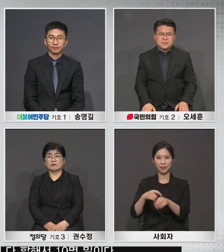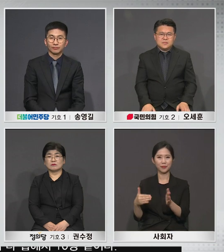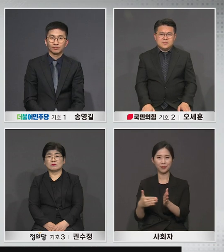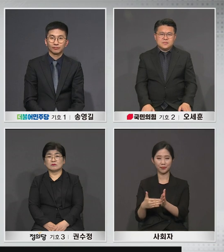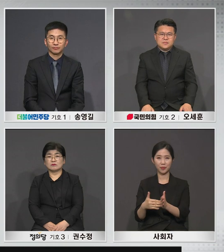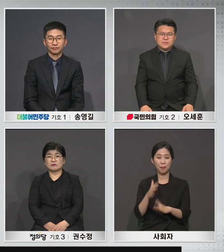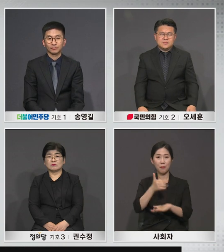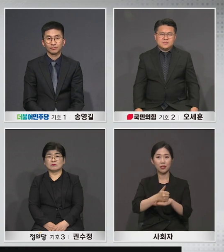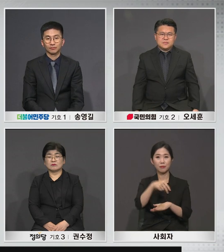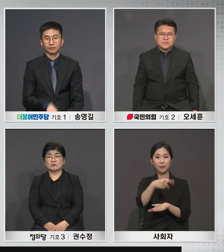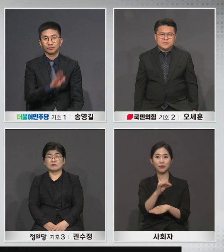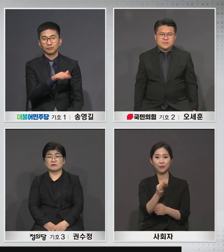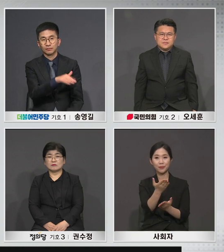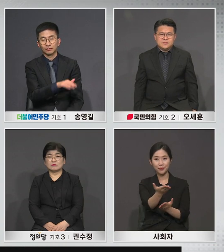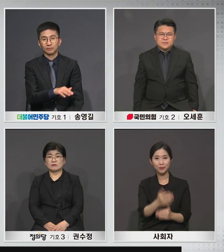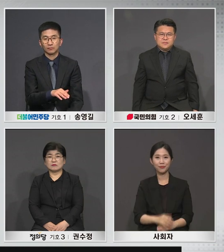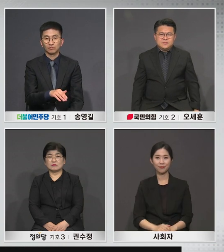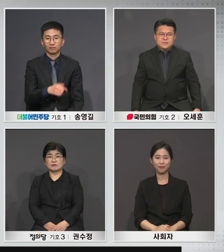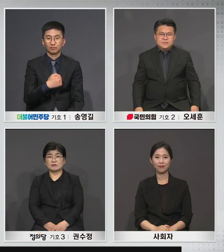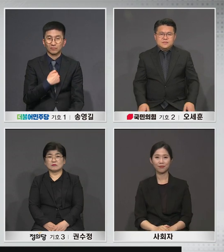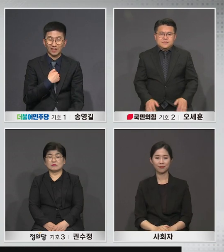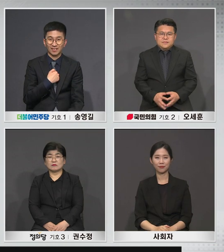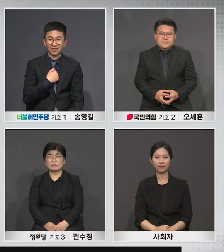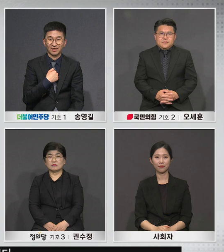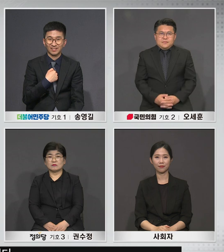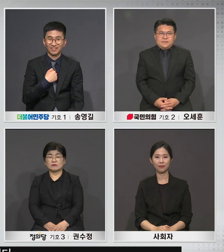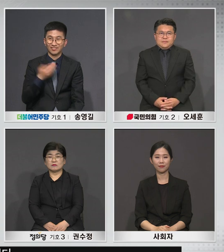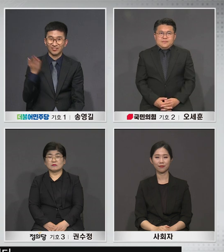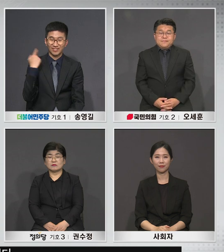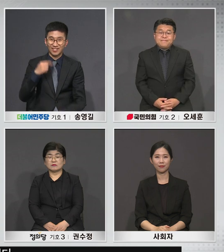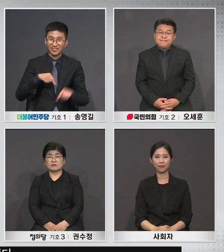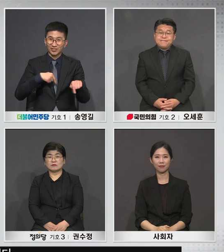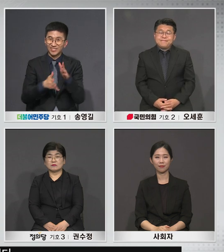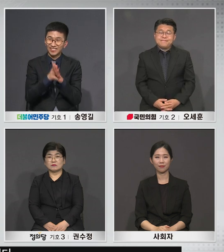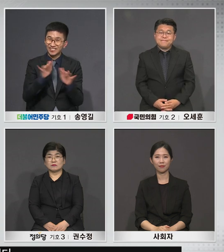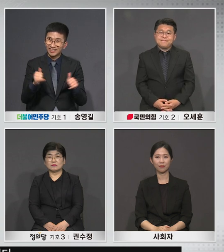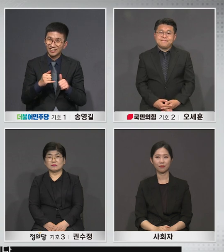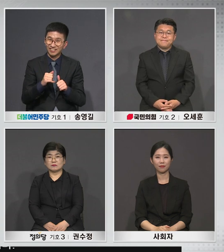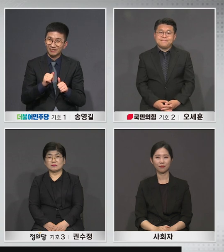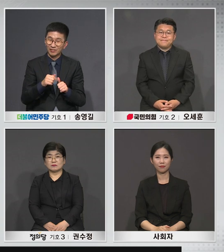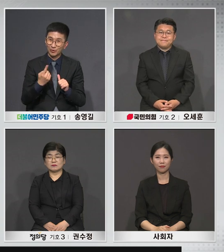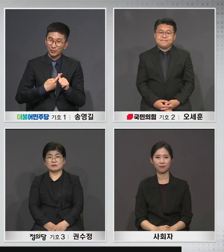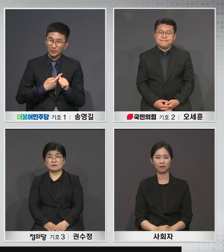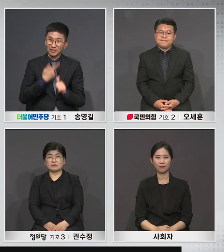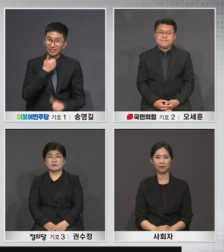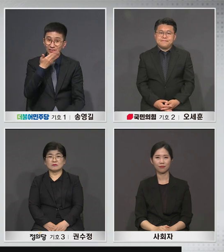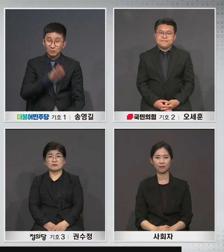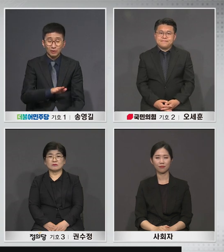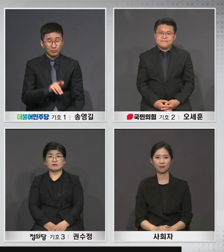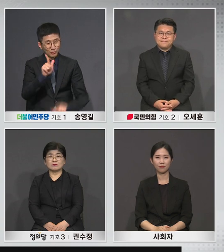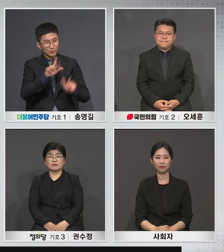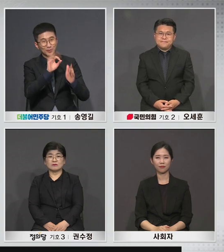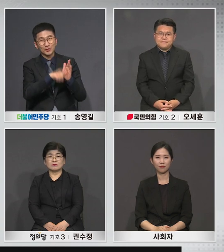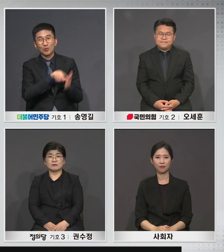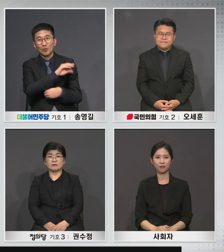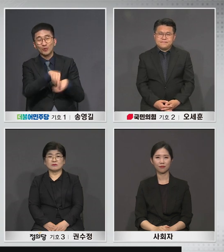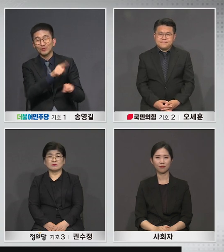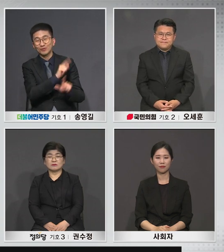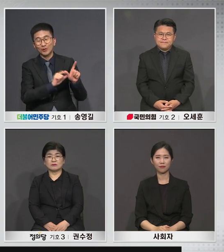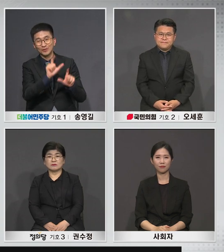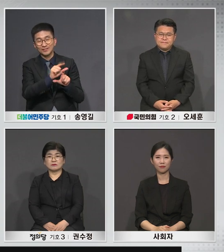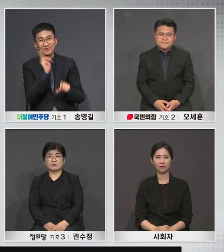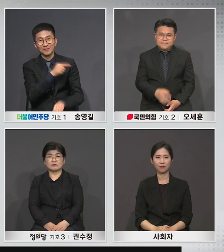나는 오세훈 후보께서 저를 정치 시장 이렇게 평가도 했습니다만 나는 오히려 오세훈 후보가 너무 정치적으로 의식을 하는 게 아닌가.